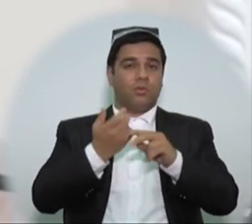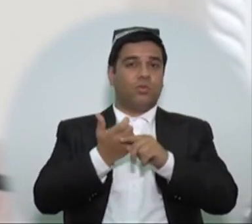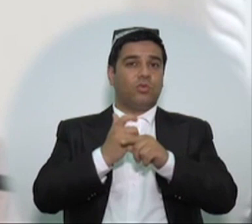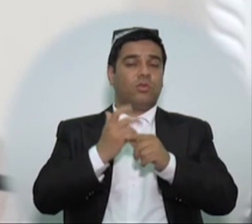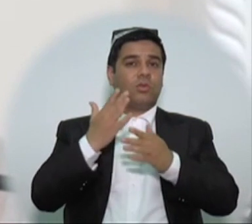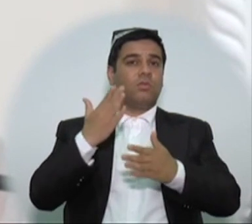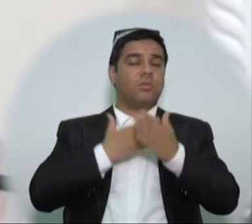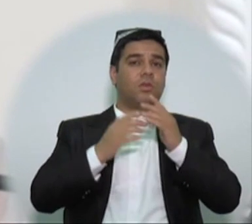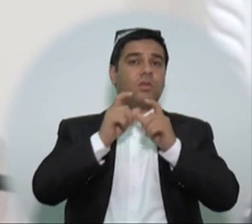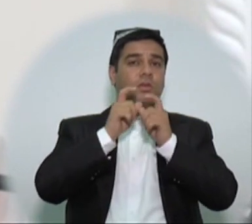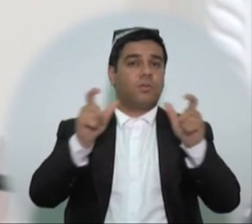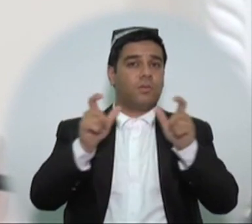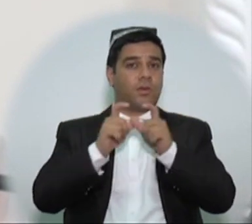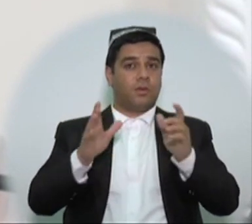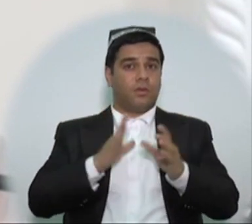marosimda baqirdi.